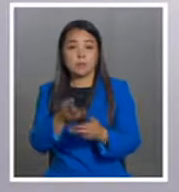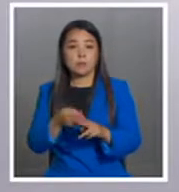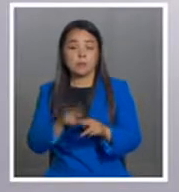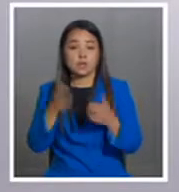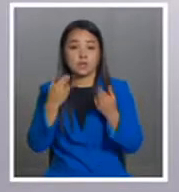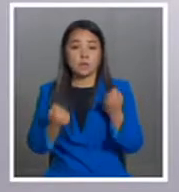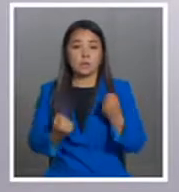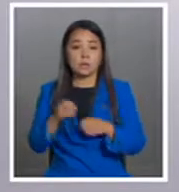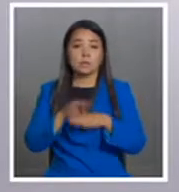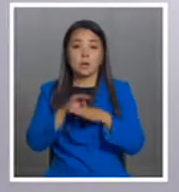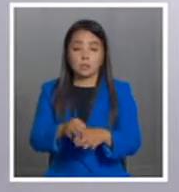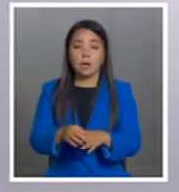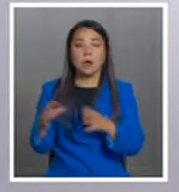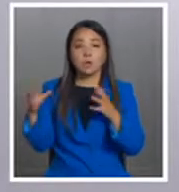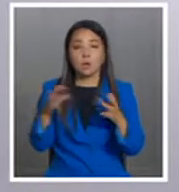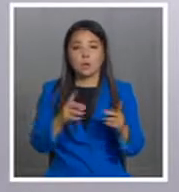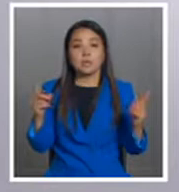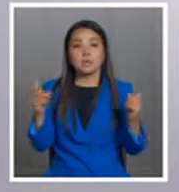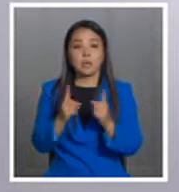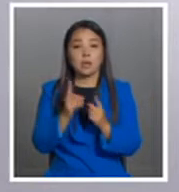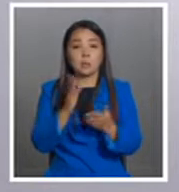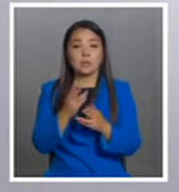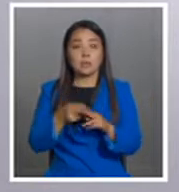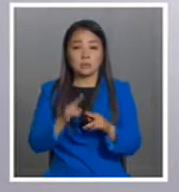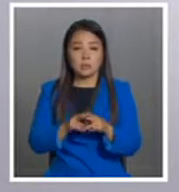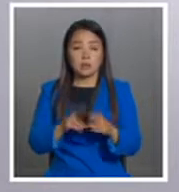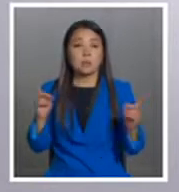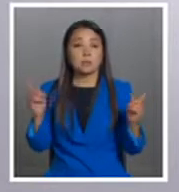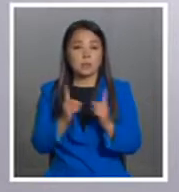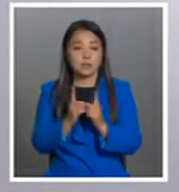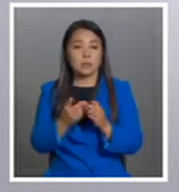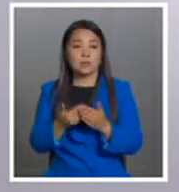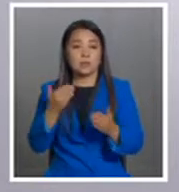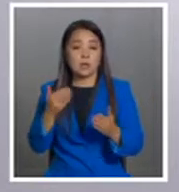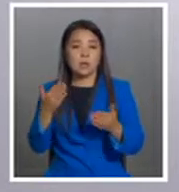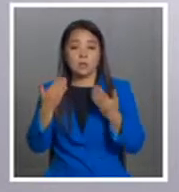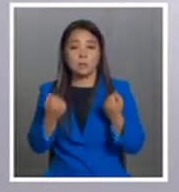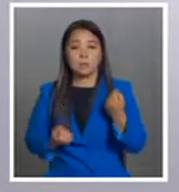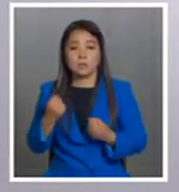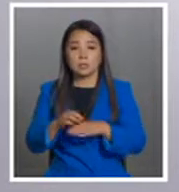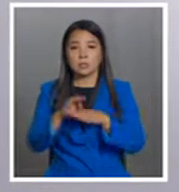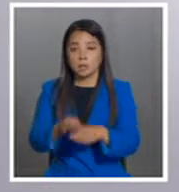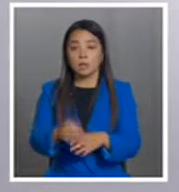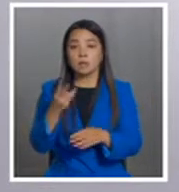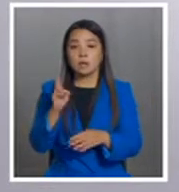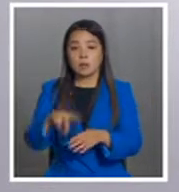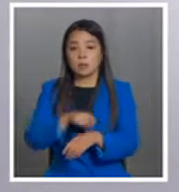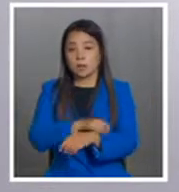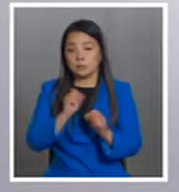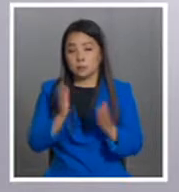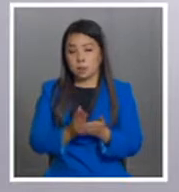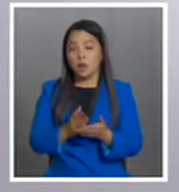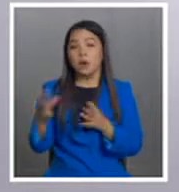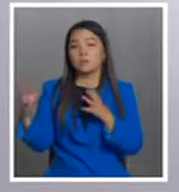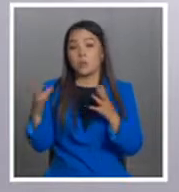автомобиль мен автобус шығып кездесті. Кездескенге дейін жеңіл автомобиль қанша километр жол жүрді, ал жолаушылар автобусы